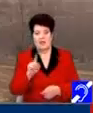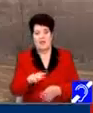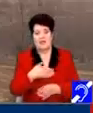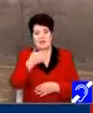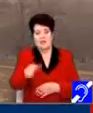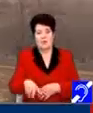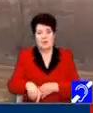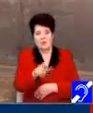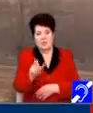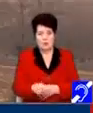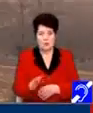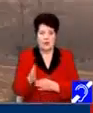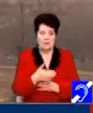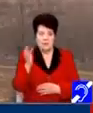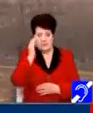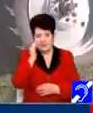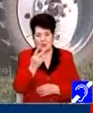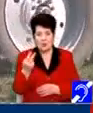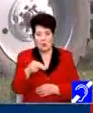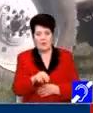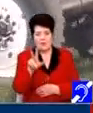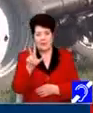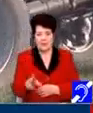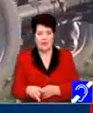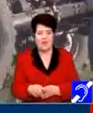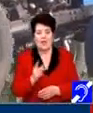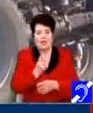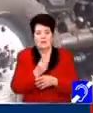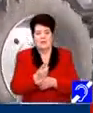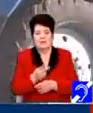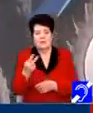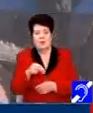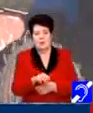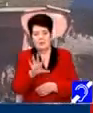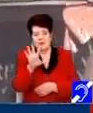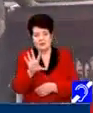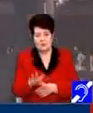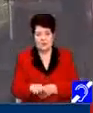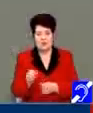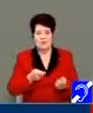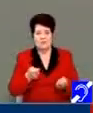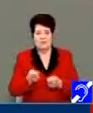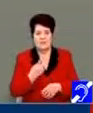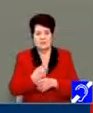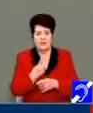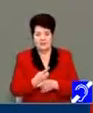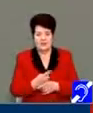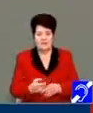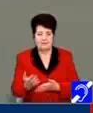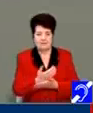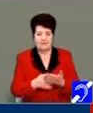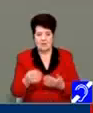drumul Râbnița-Tiraspol încă în anul 2003, limitându-le accesul în regiune. În 2005, administrația separatistă le-a interzis să-și strângă recolta